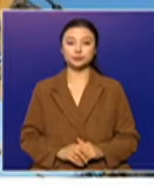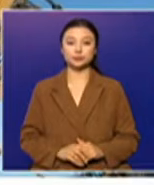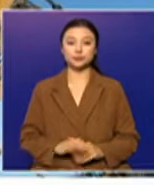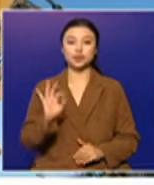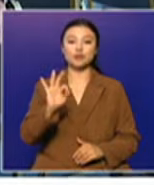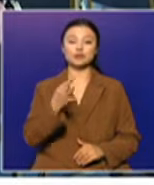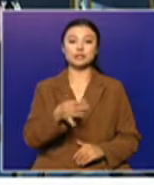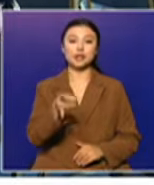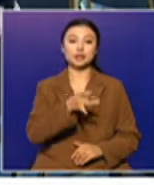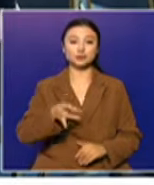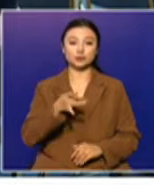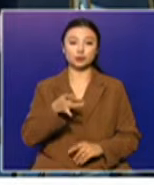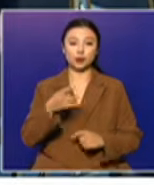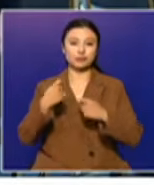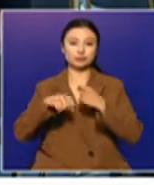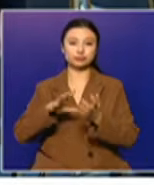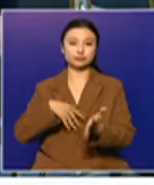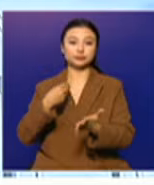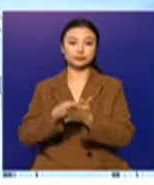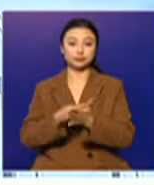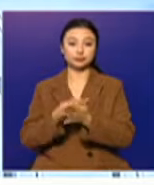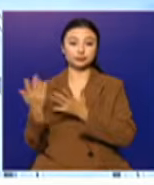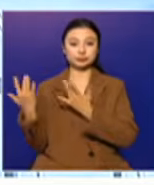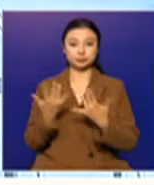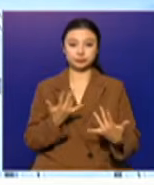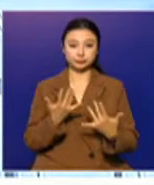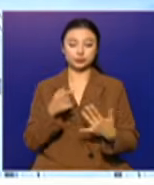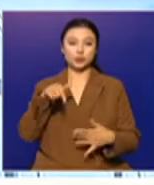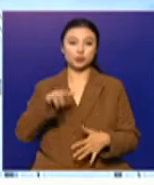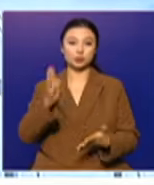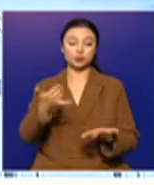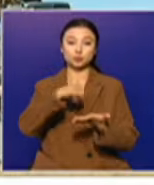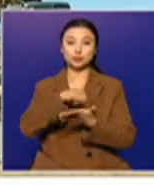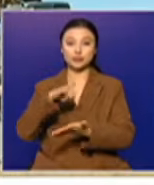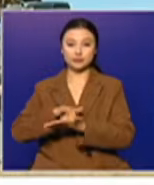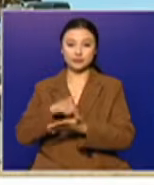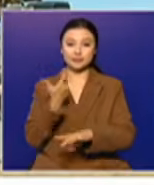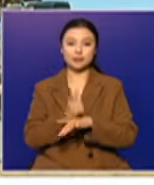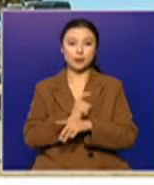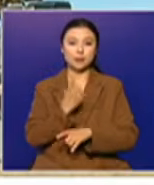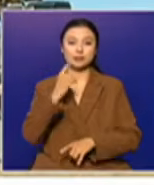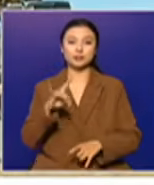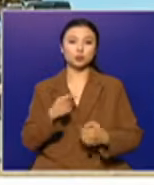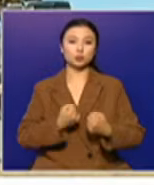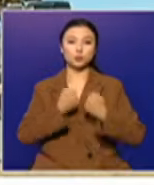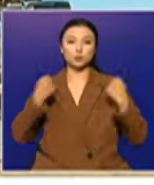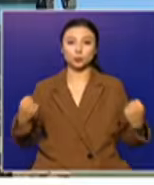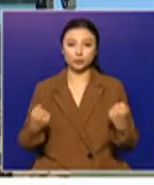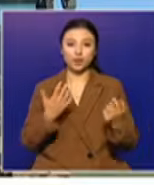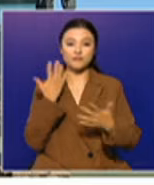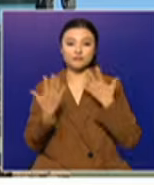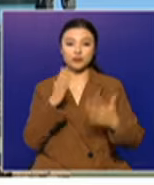Осакаров ауданы инвестициялар мен жаңа технологиялар үшін тартылыс нүктесіне айналды. Мұнда Қазақстанның ірі жел электр станциясының құрылысы